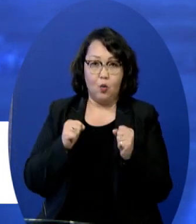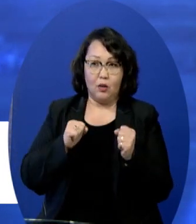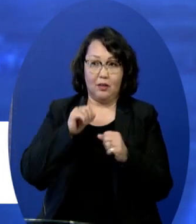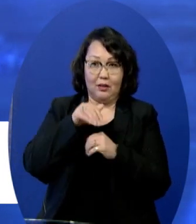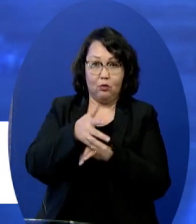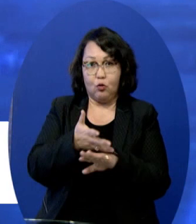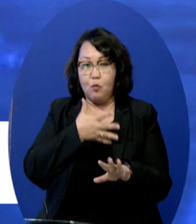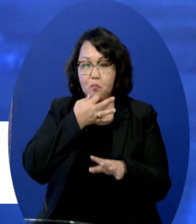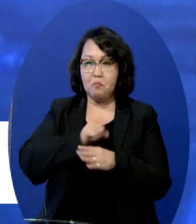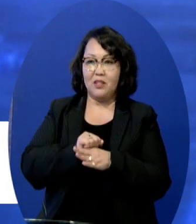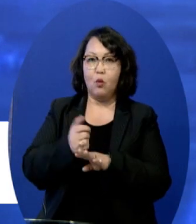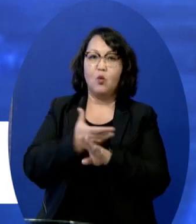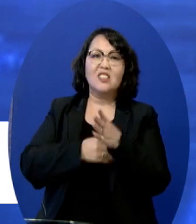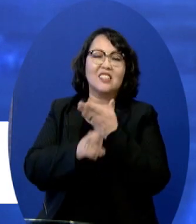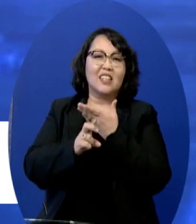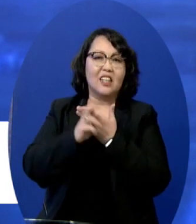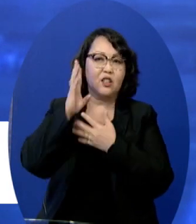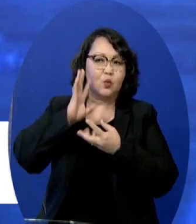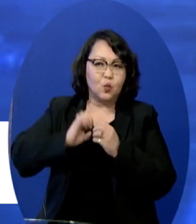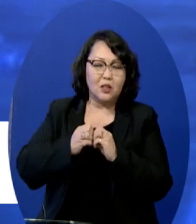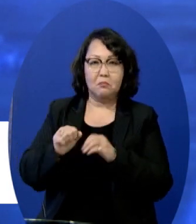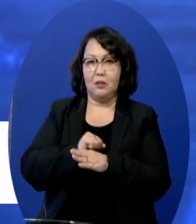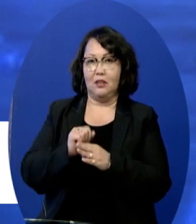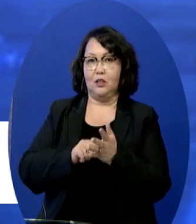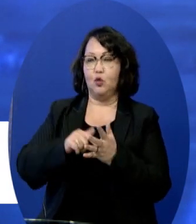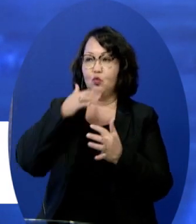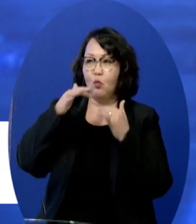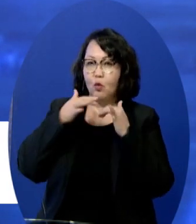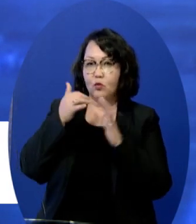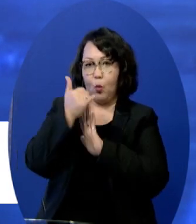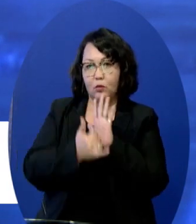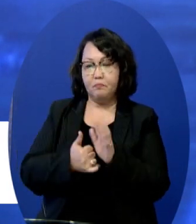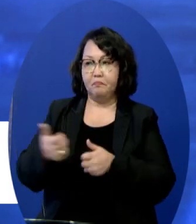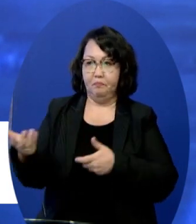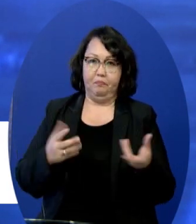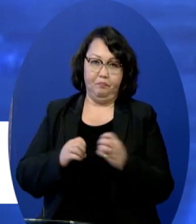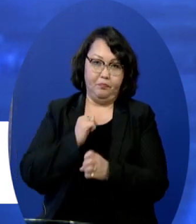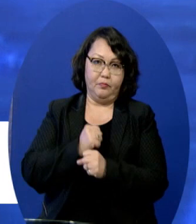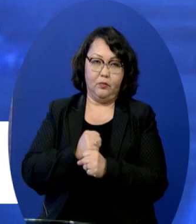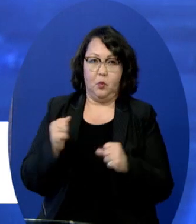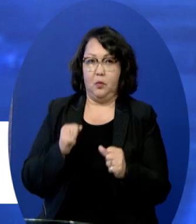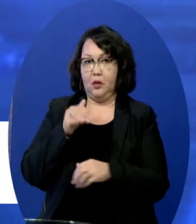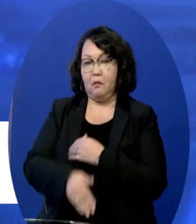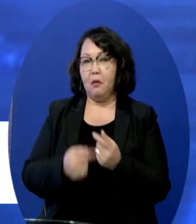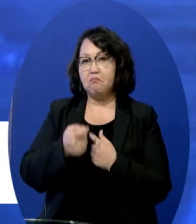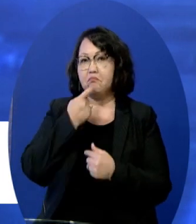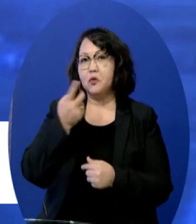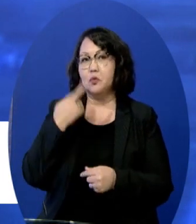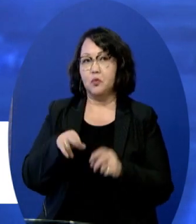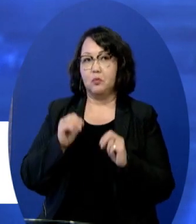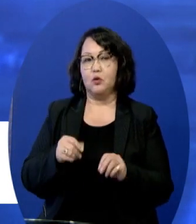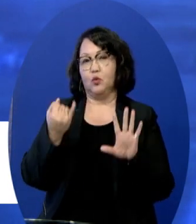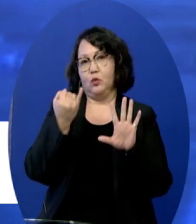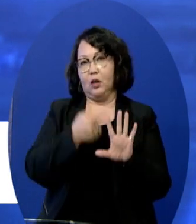сэргийлэх чиглэлээр одоо зөвлөмж өдөр тутмын өгч ажилласан. За, энэ жил бол ер нь үйлчлэлт хүндрэх төлөө нэг